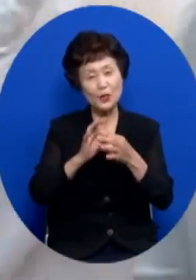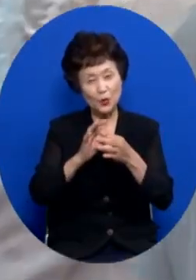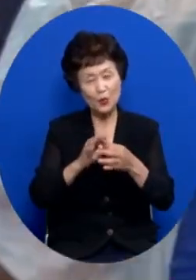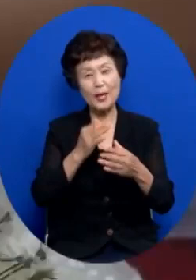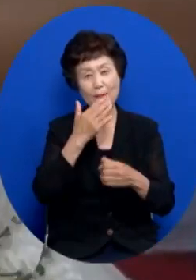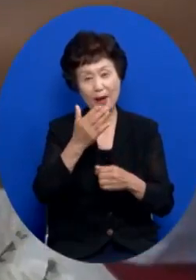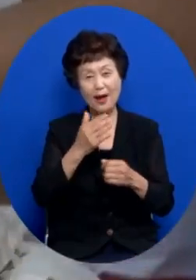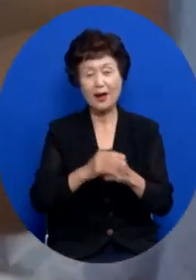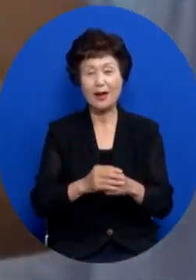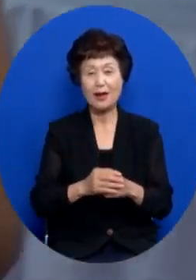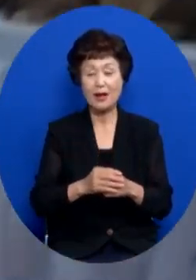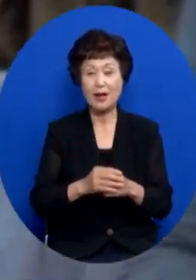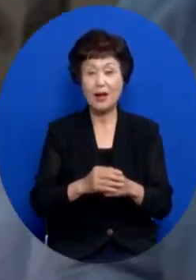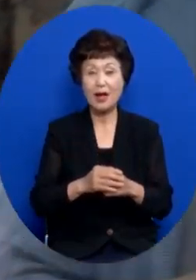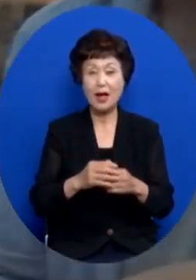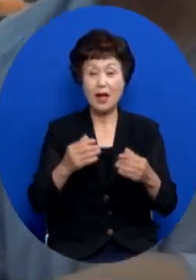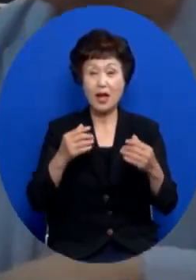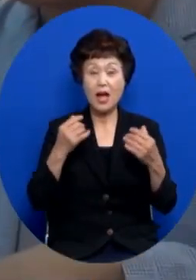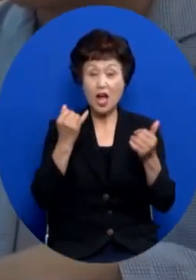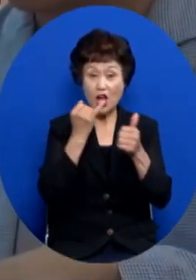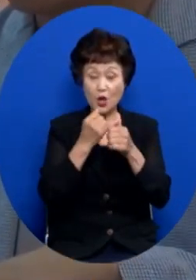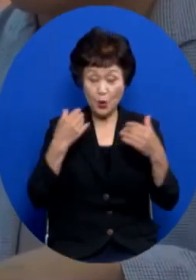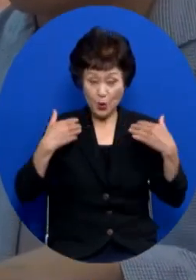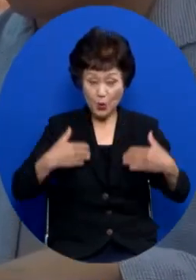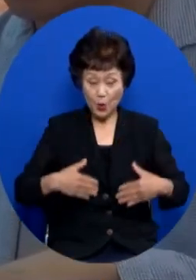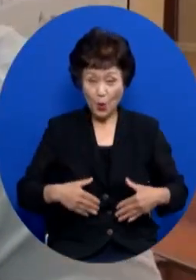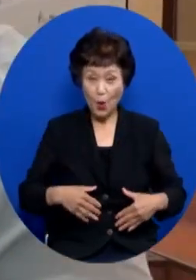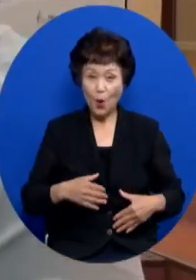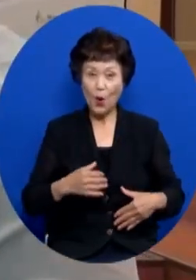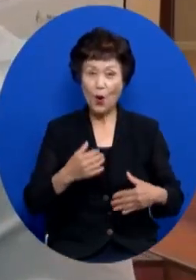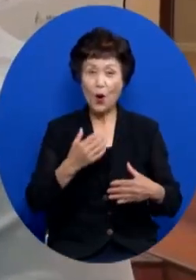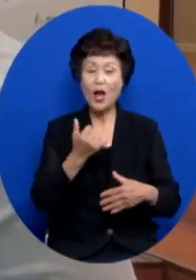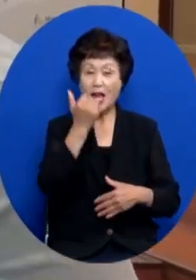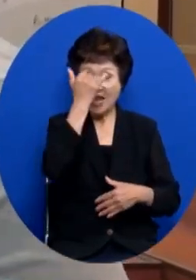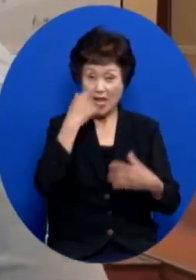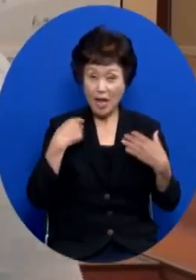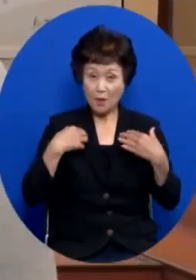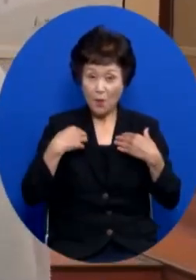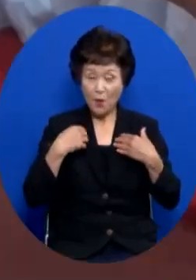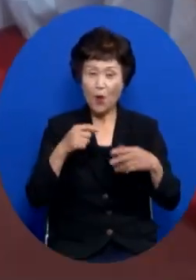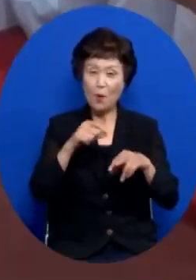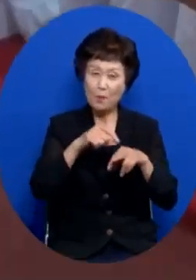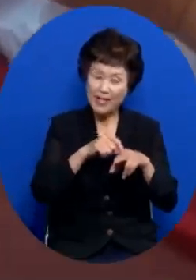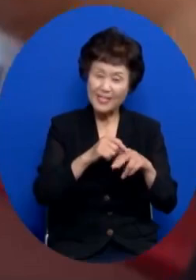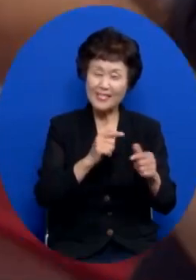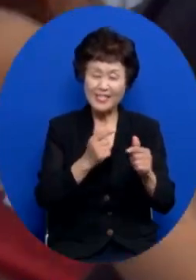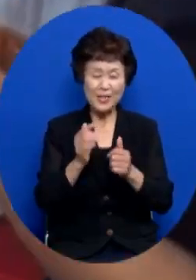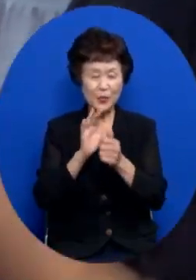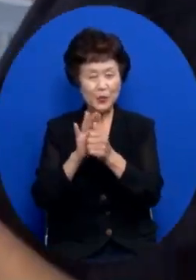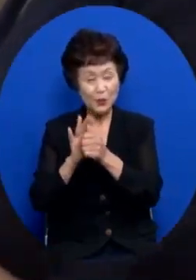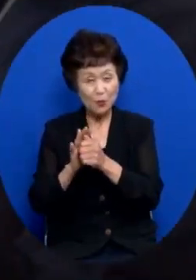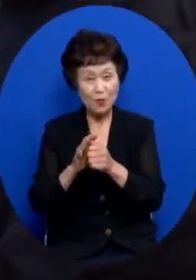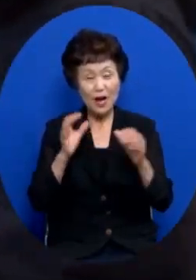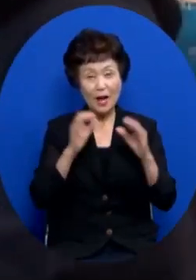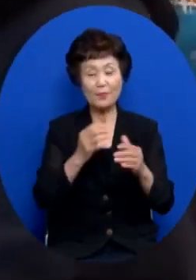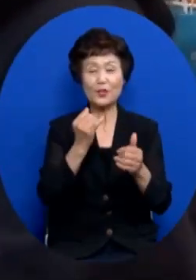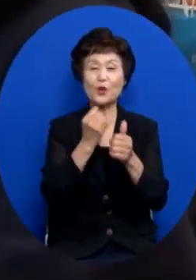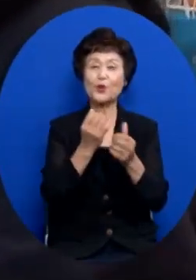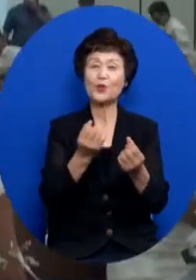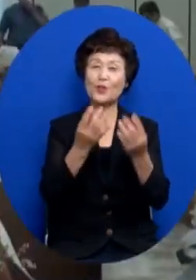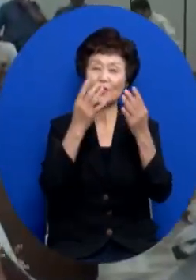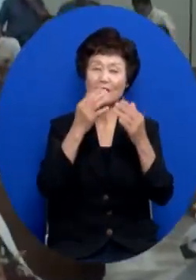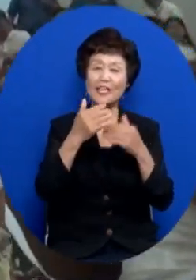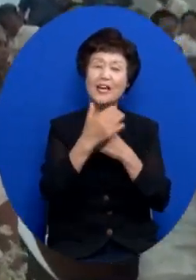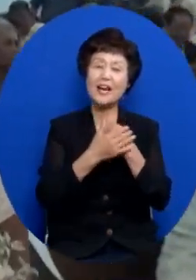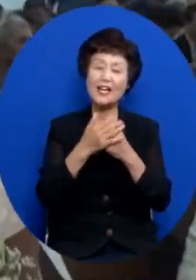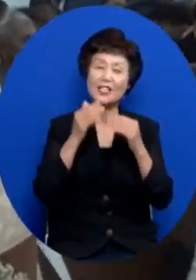한인연합교회는 웨딩드레스와 턱시도, 결혼반지, 그리고 혼인신고 절차 등을 지원해가며 합동결혼식이 은혜롭게 진행될